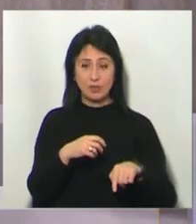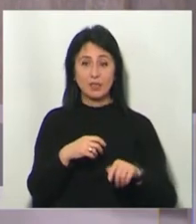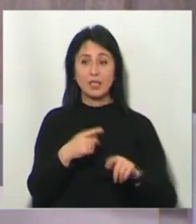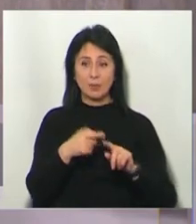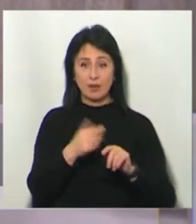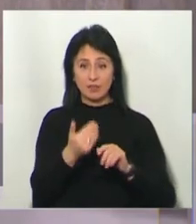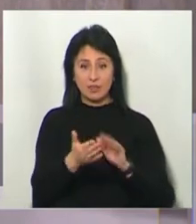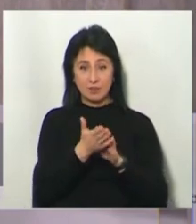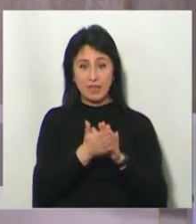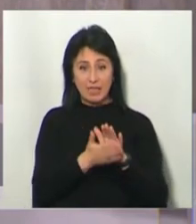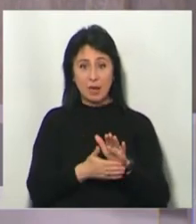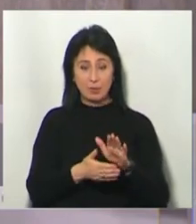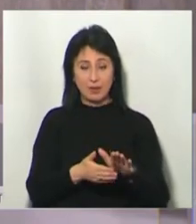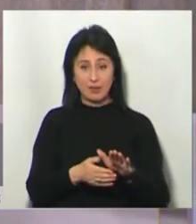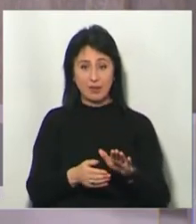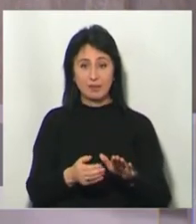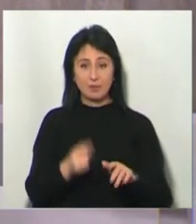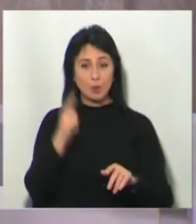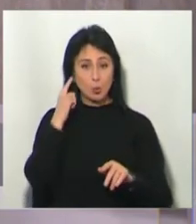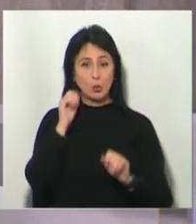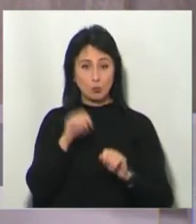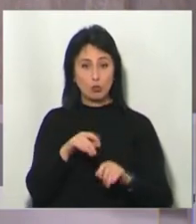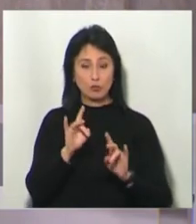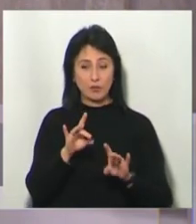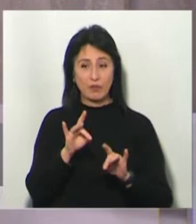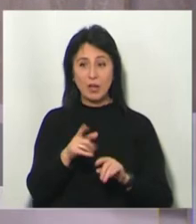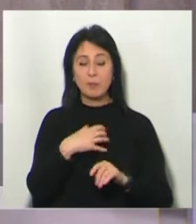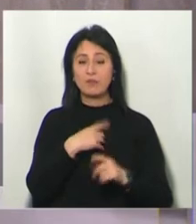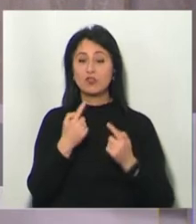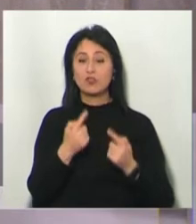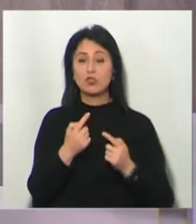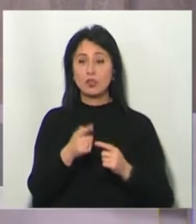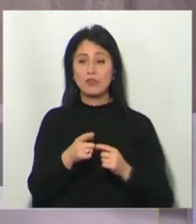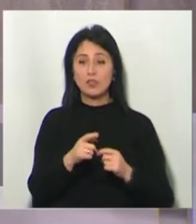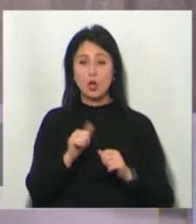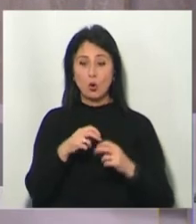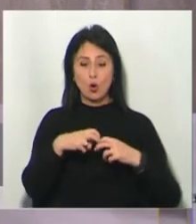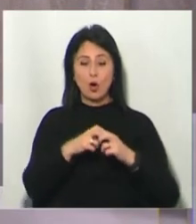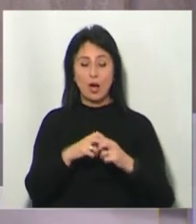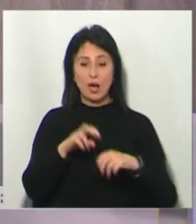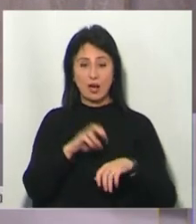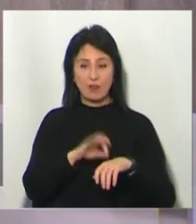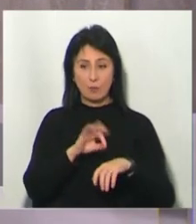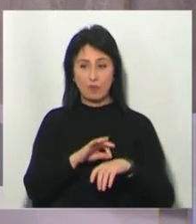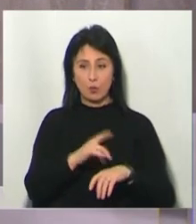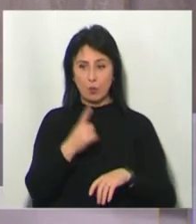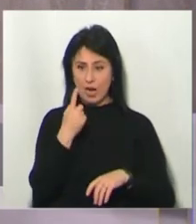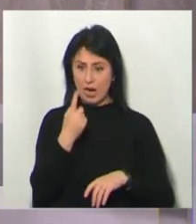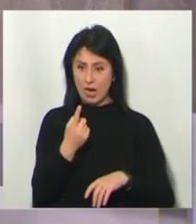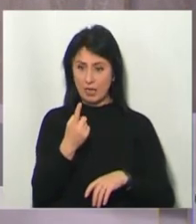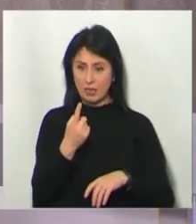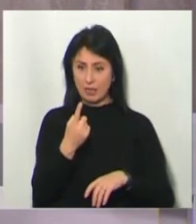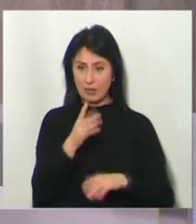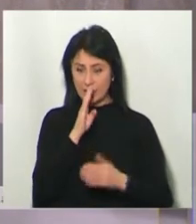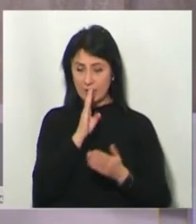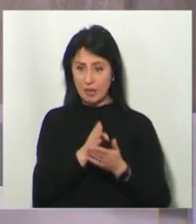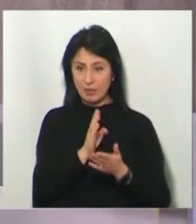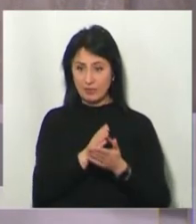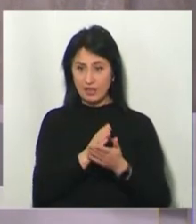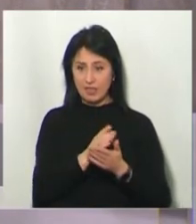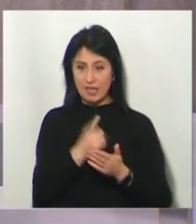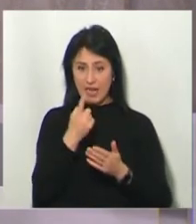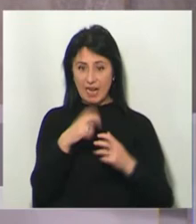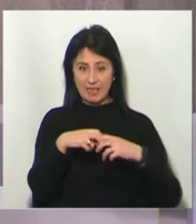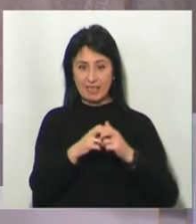ტერფსე. ამიტომ ეს არის ზუსტად ის საკითხი, რომელიც მნიშვნელოვანია თქვენთვის როგორც რევმატოლოგისთვის. ეს არის მხოლოდ ერთი სამიზნე,